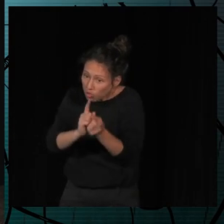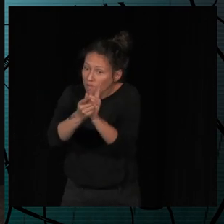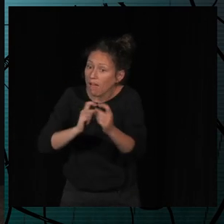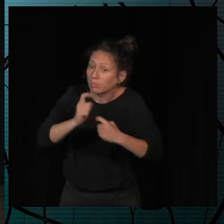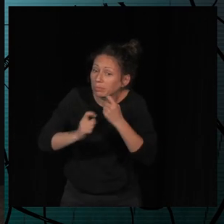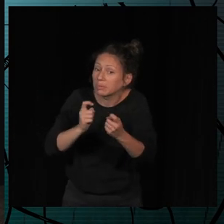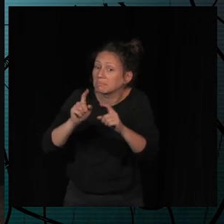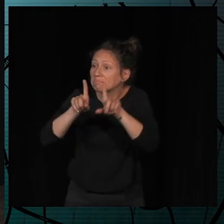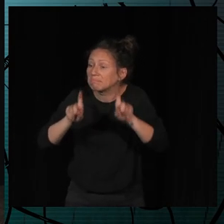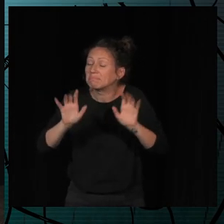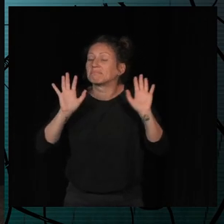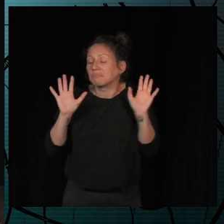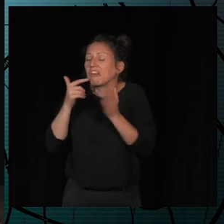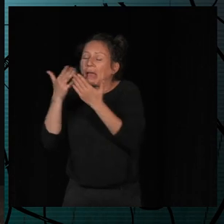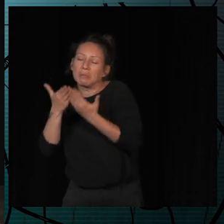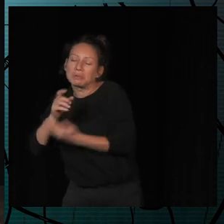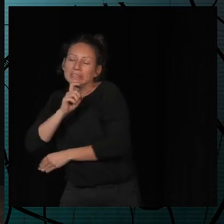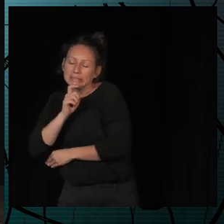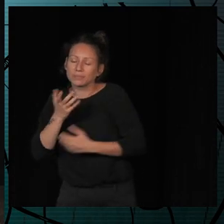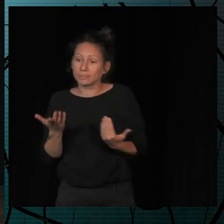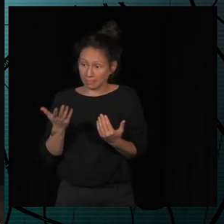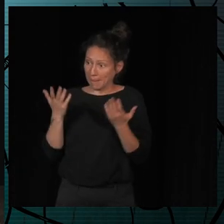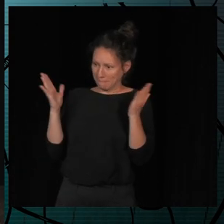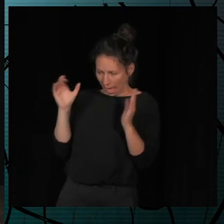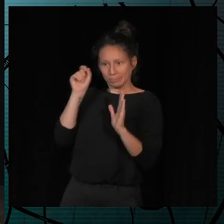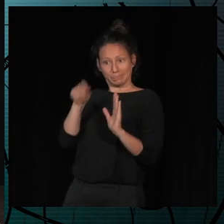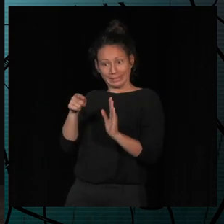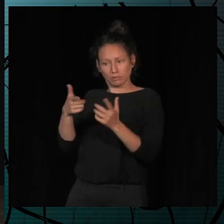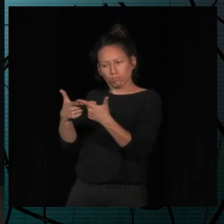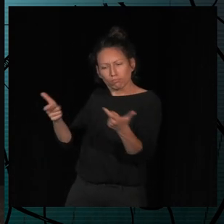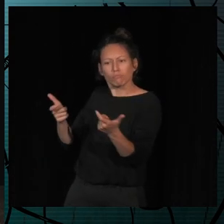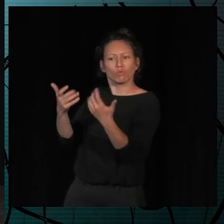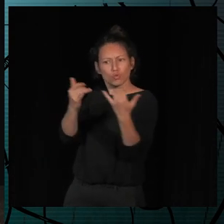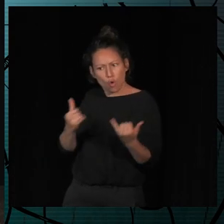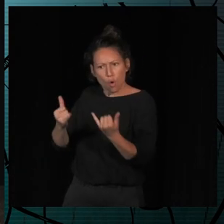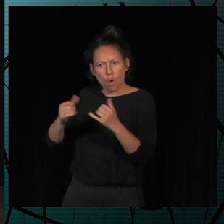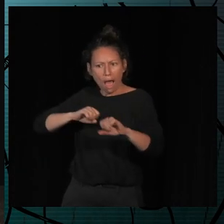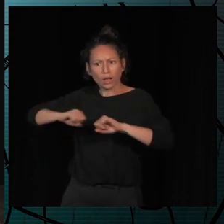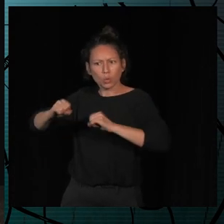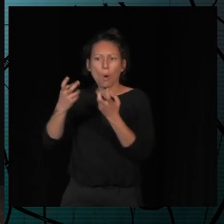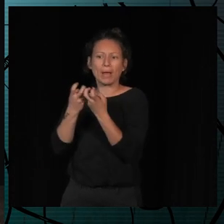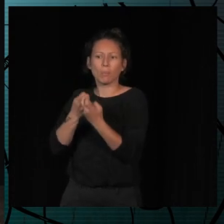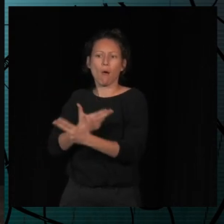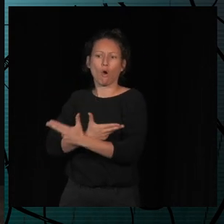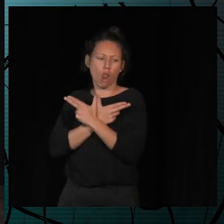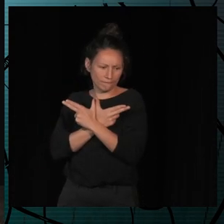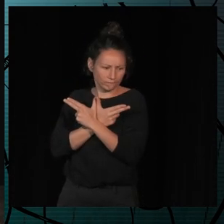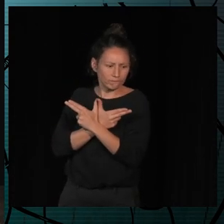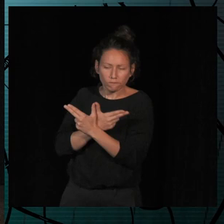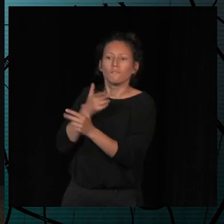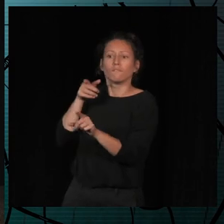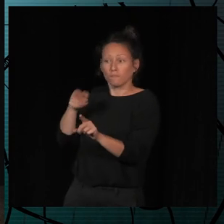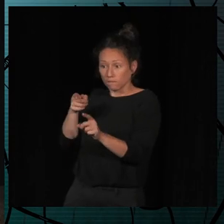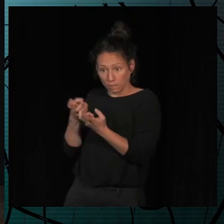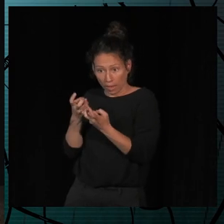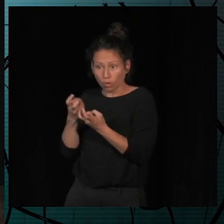a les jeux d'action les jeux où je dois décider rapidement et le l'archétype même c'est Call of Duty un best of de vente Call